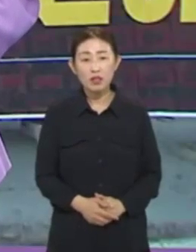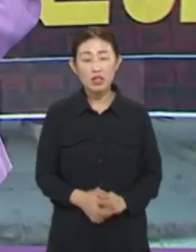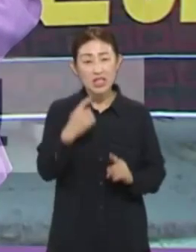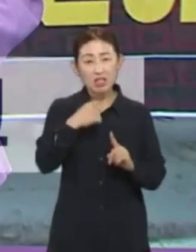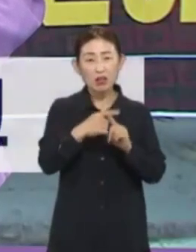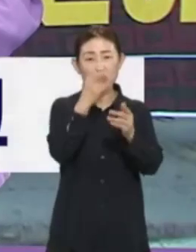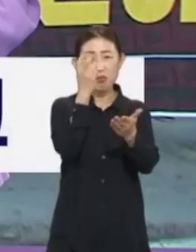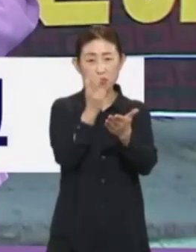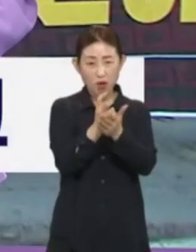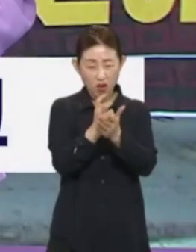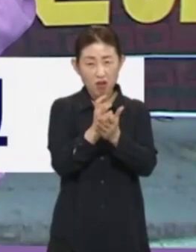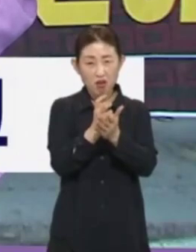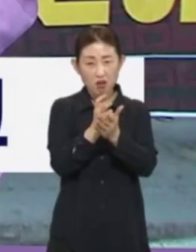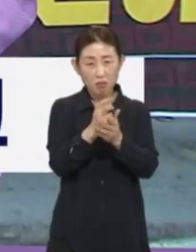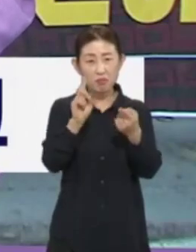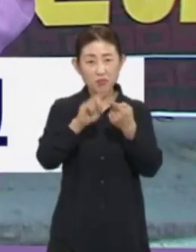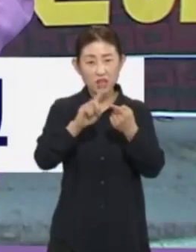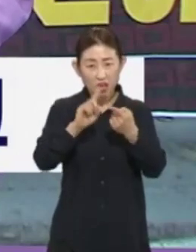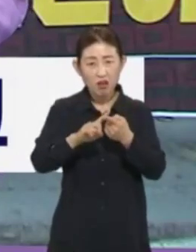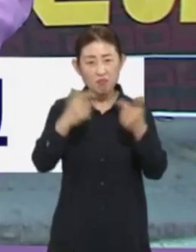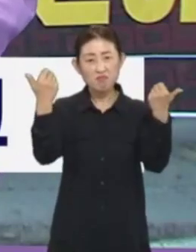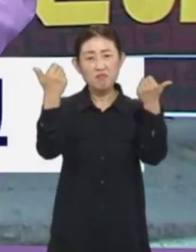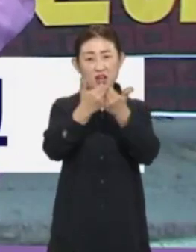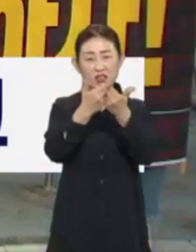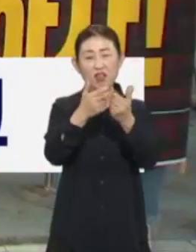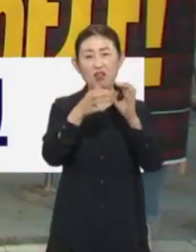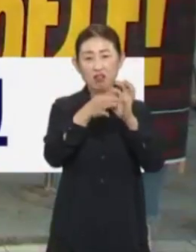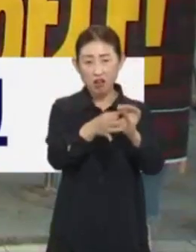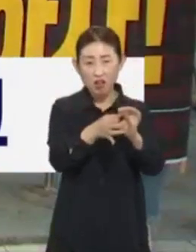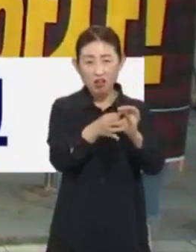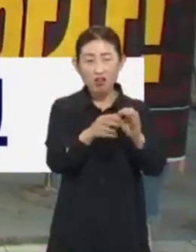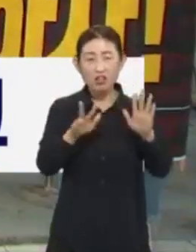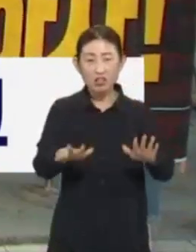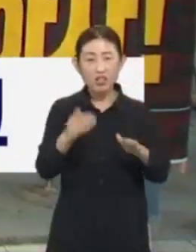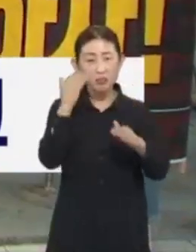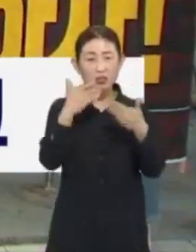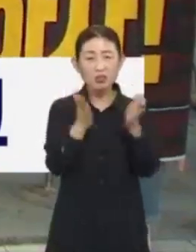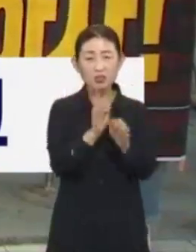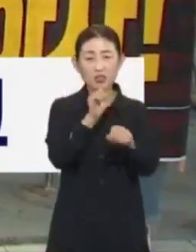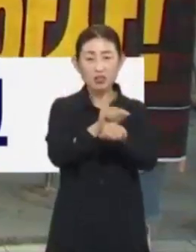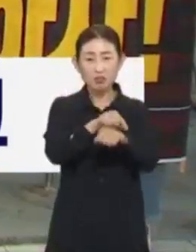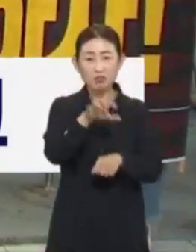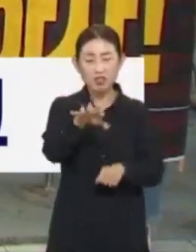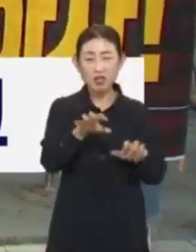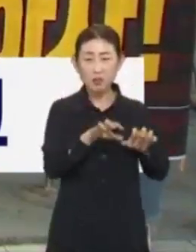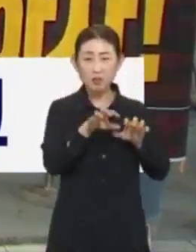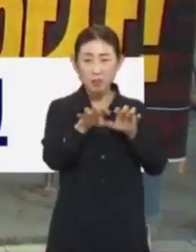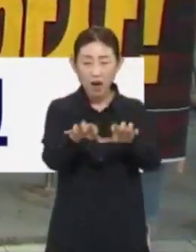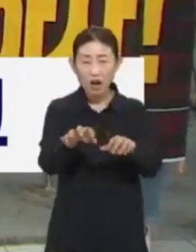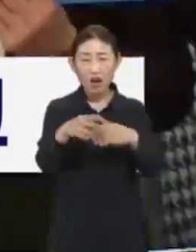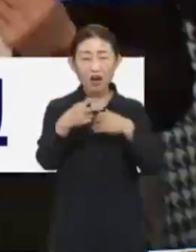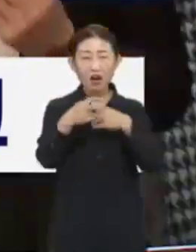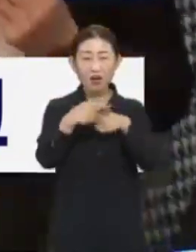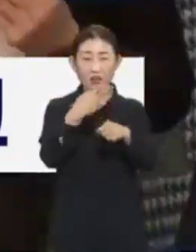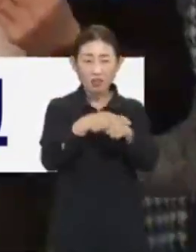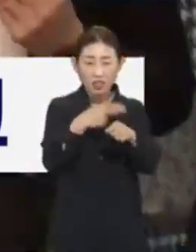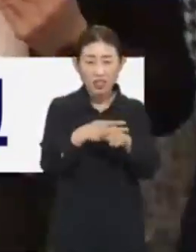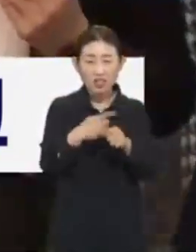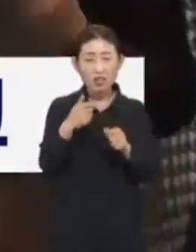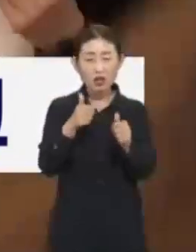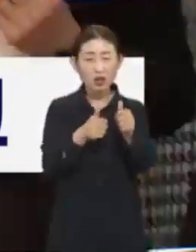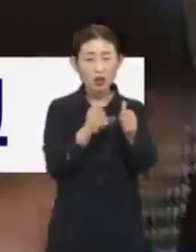대전시 의사회와 대전 충남 간호조무사회가 간호법과 의료면허 취소법을 발의한 민주당 대전시당 앞에서 집회를